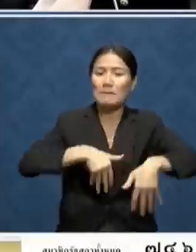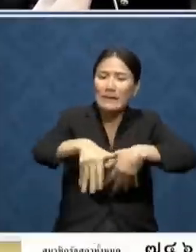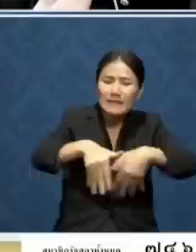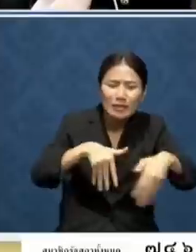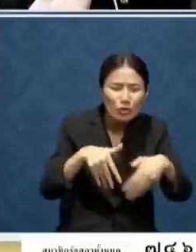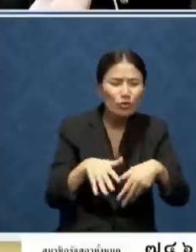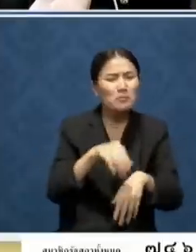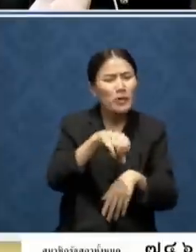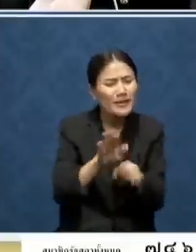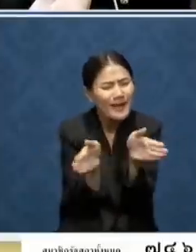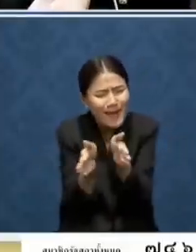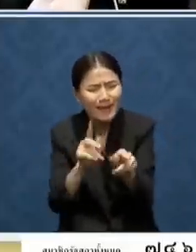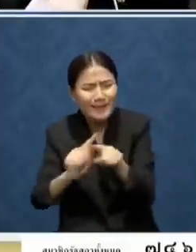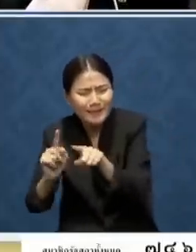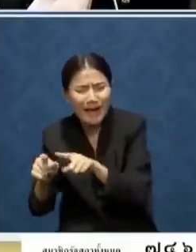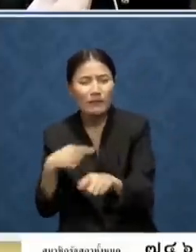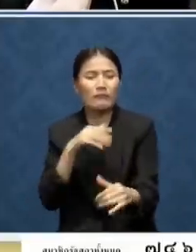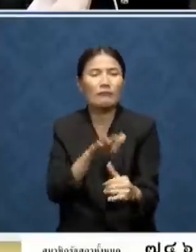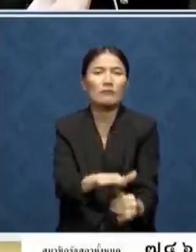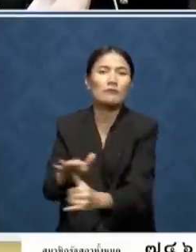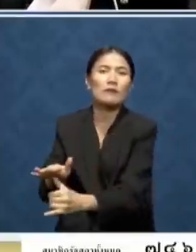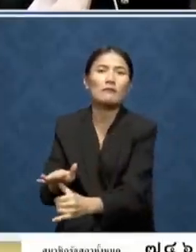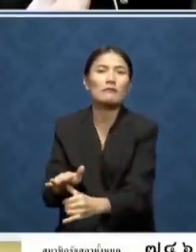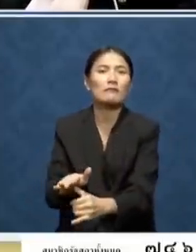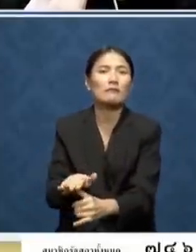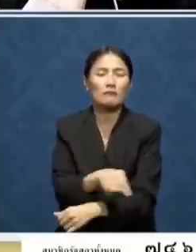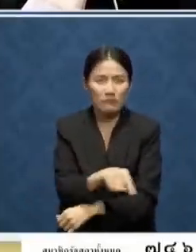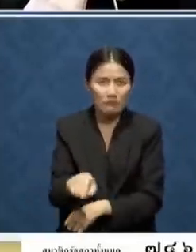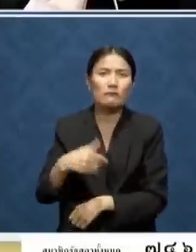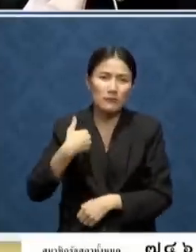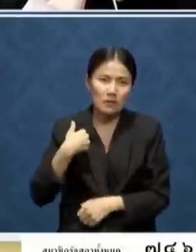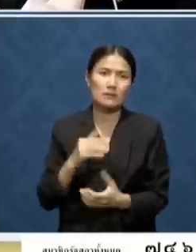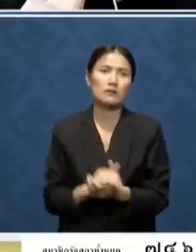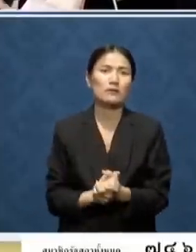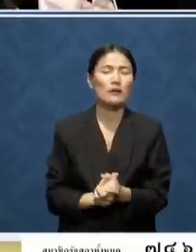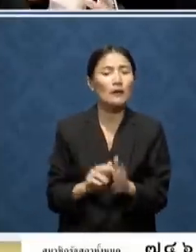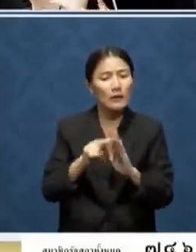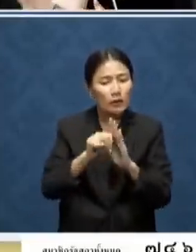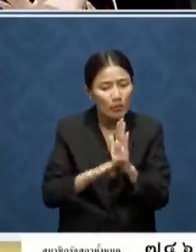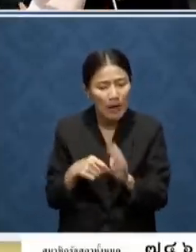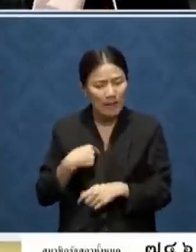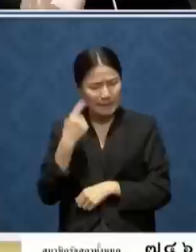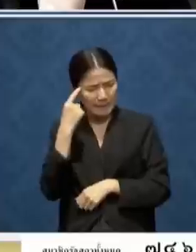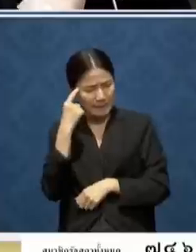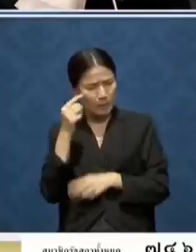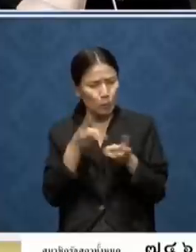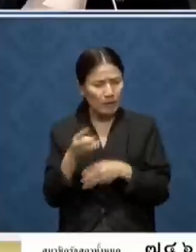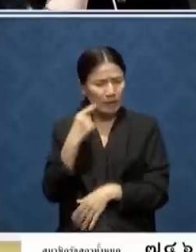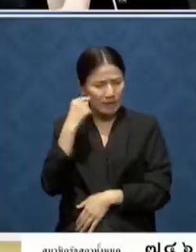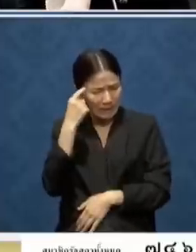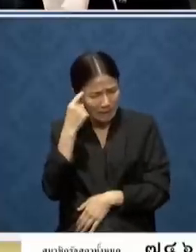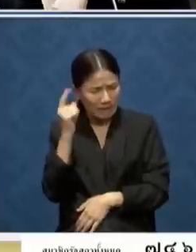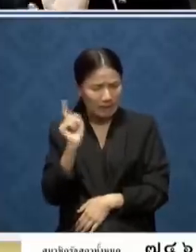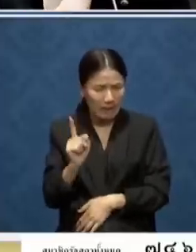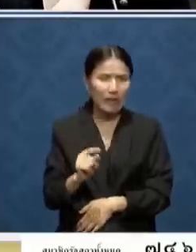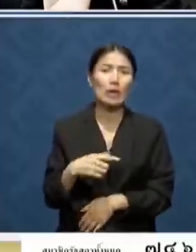รายเล็กรายย่อยแล้วก็ประชาชนที่จะต้องแบกรับค่าใช้จ่ายนะคะแล้วก็วิธีคิดนโยบายที่ผ่านมาเราเห็นว่าจะมี